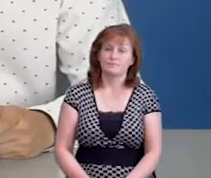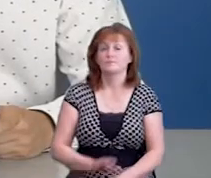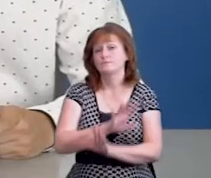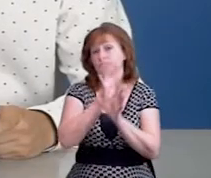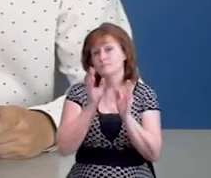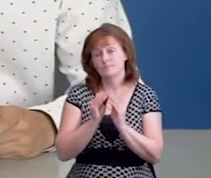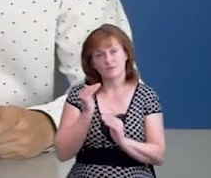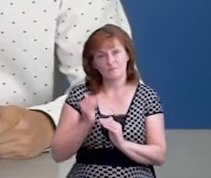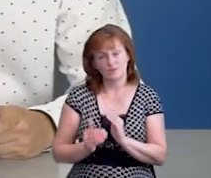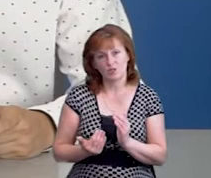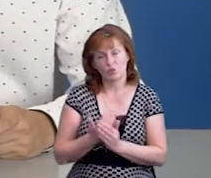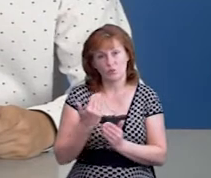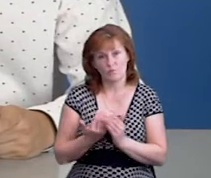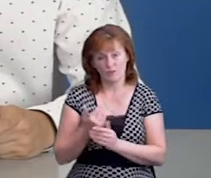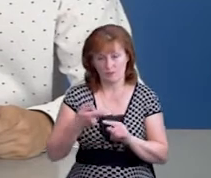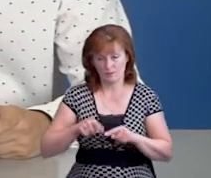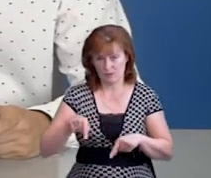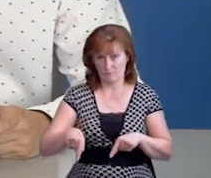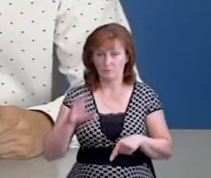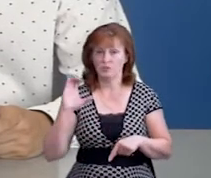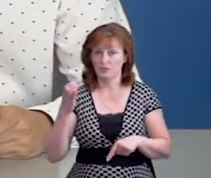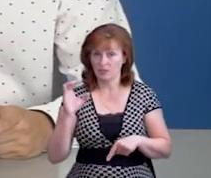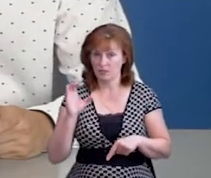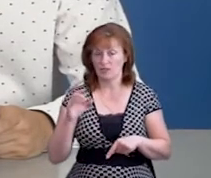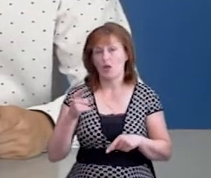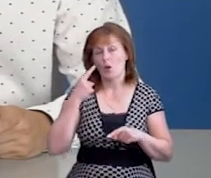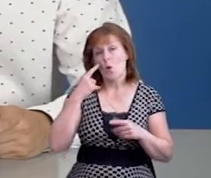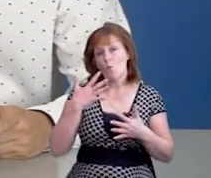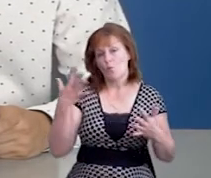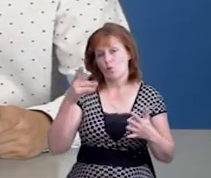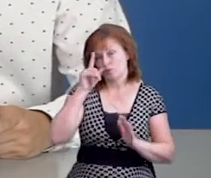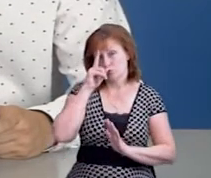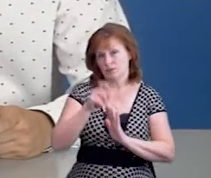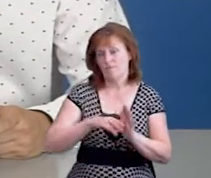Це всі новини середи. Оперативно про головне дізнавайтесь на нашому офіційному